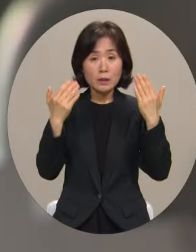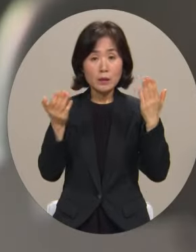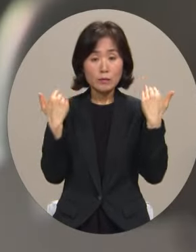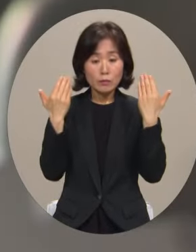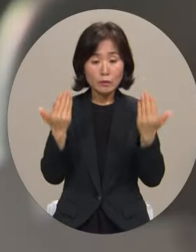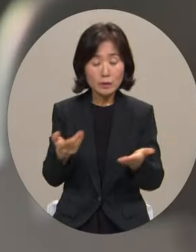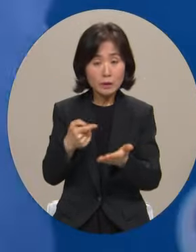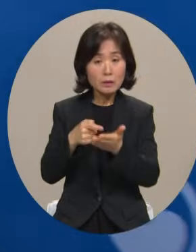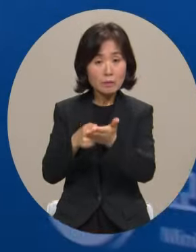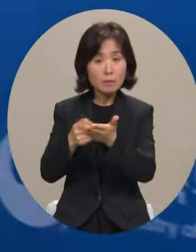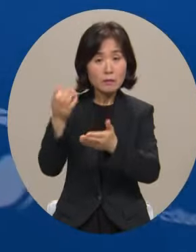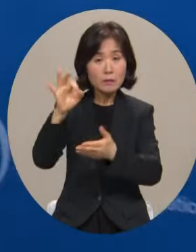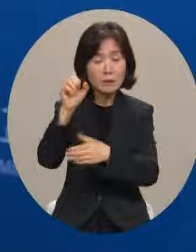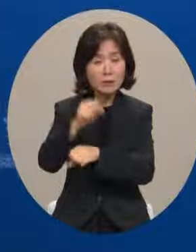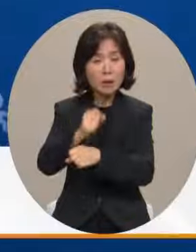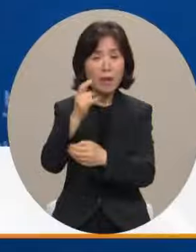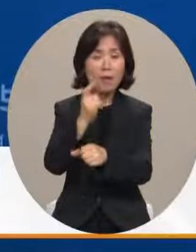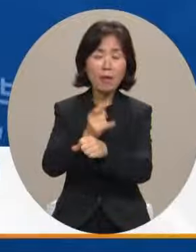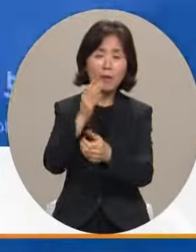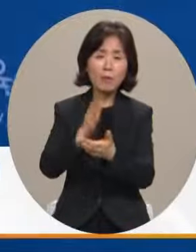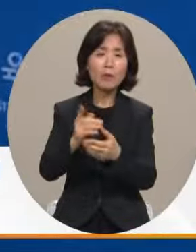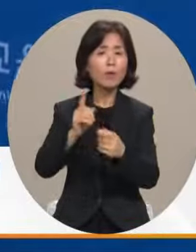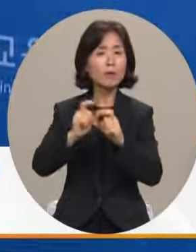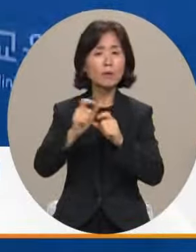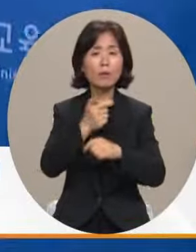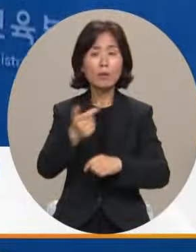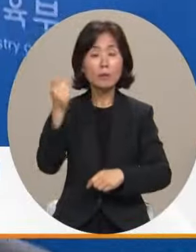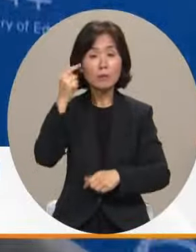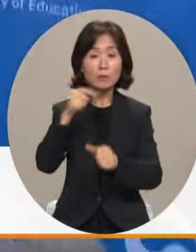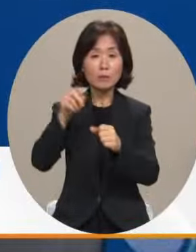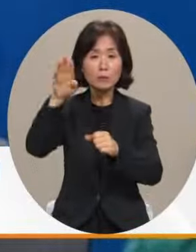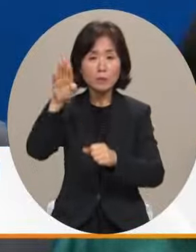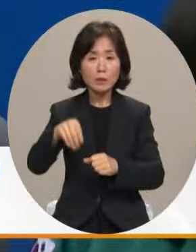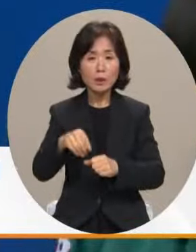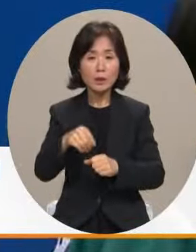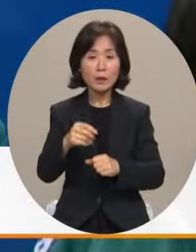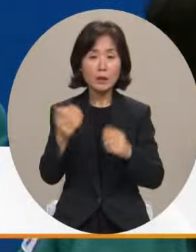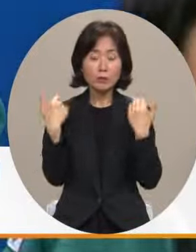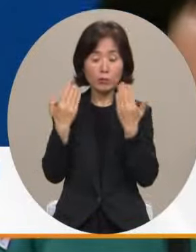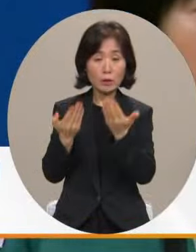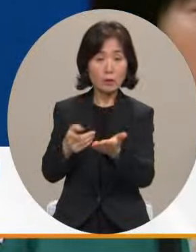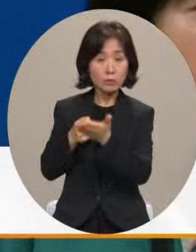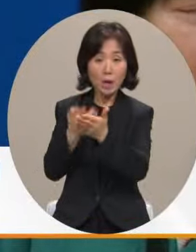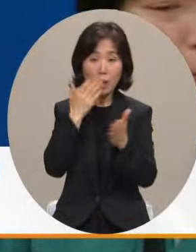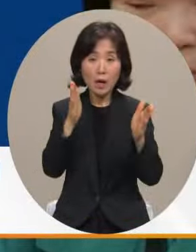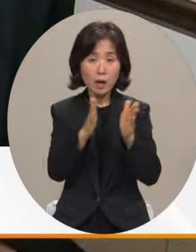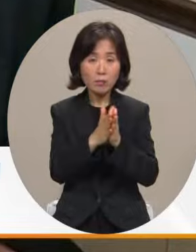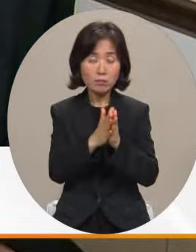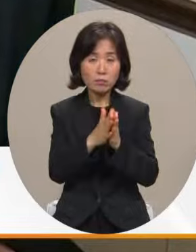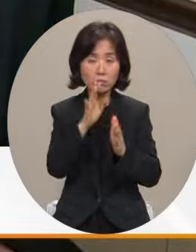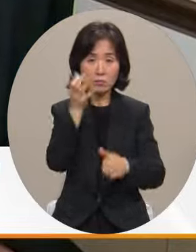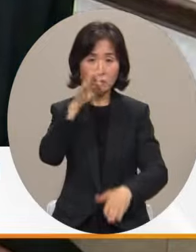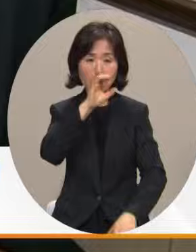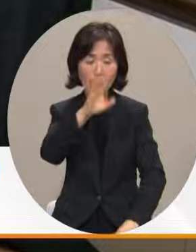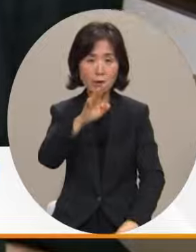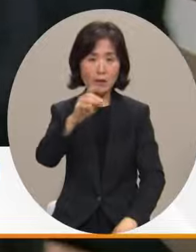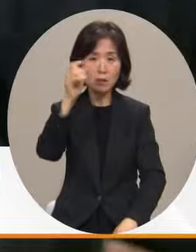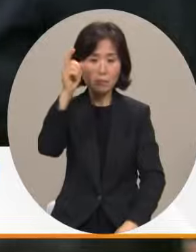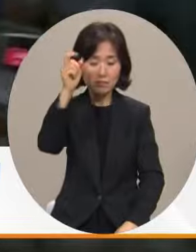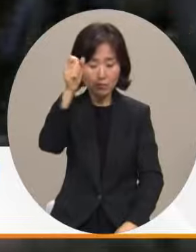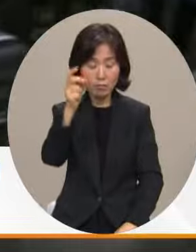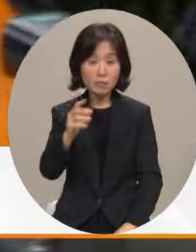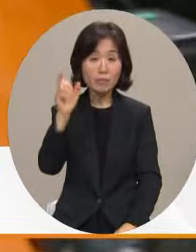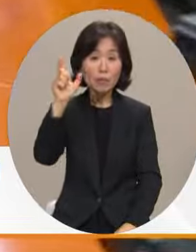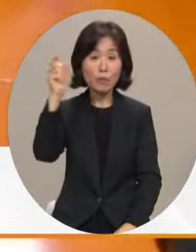많습니다. 교육부가 동맹 휴학은 승인할 수 없다고 수차례 강조했지만 휴학이 거부돼 향후 집단 유급